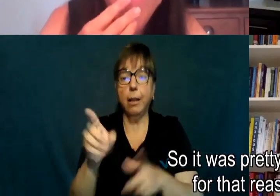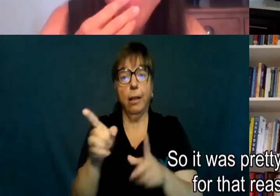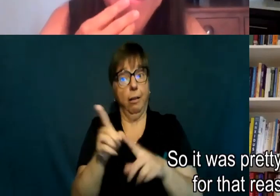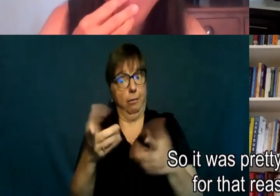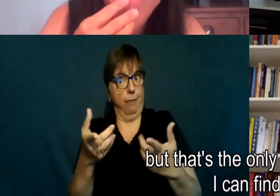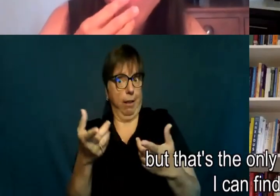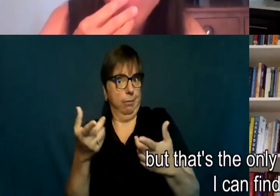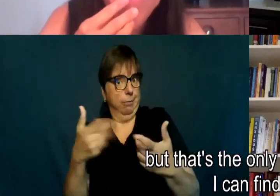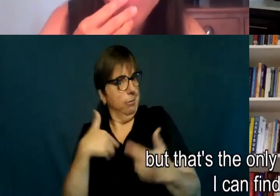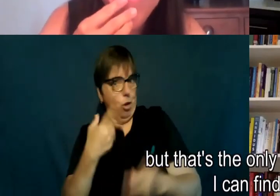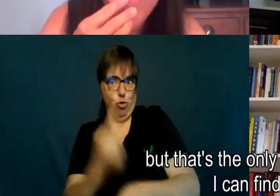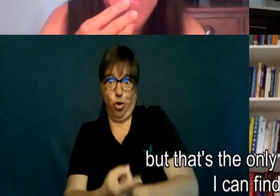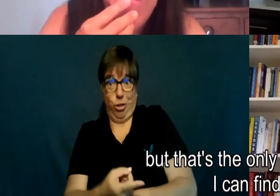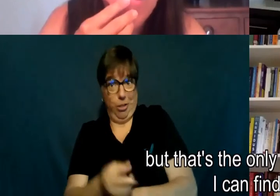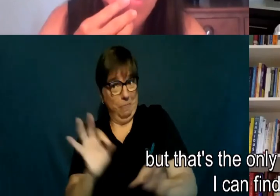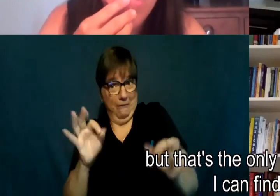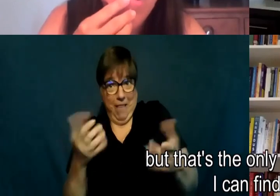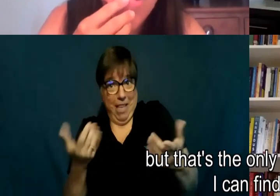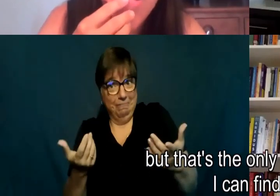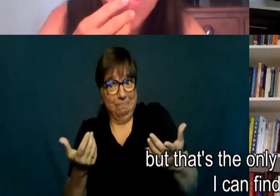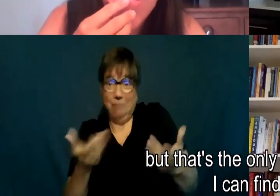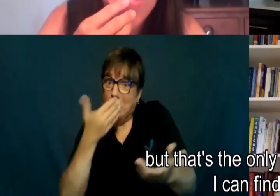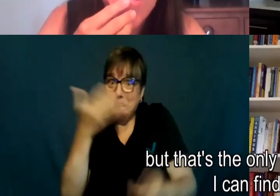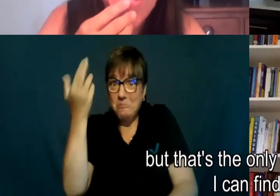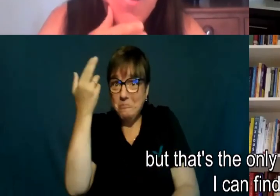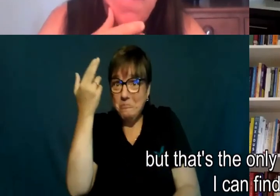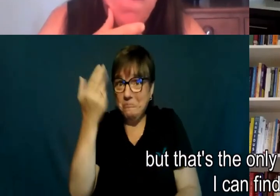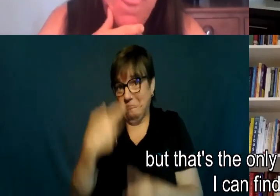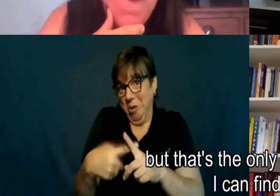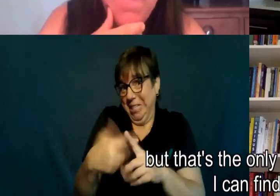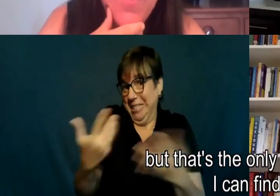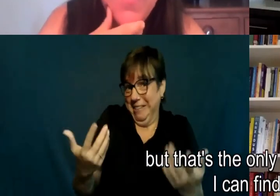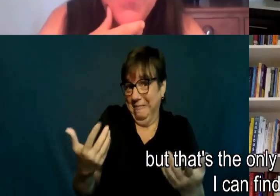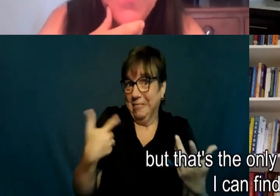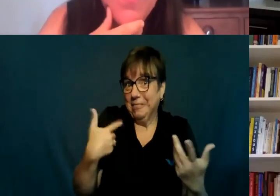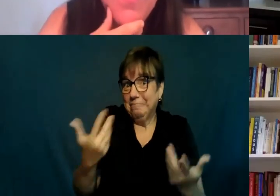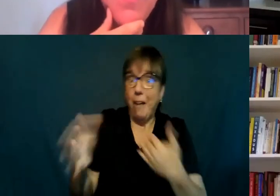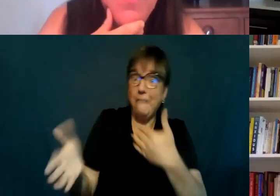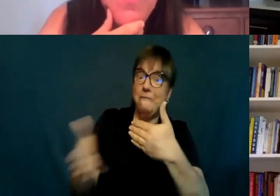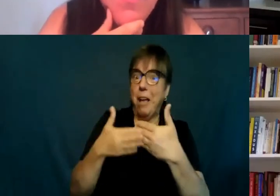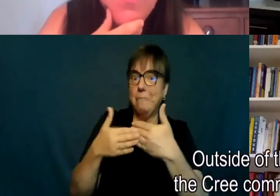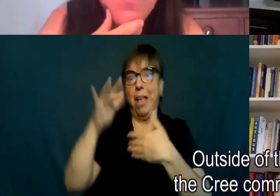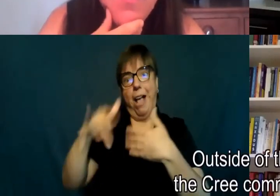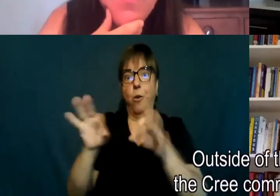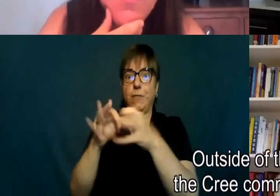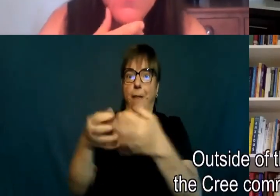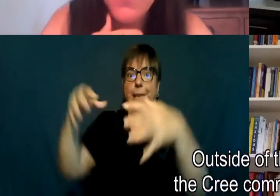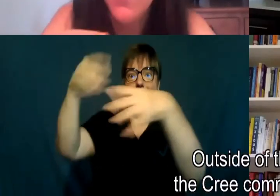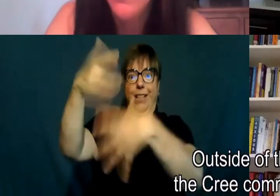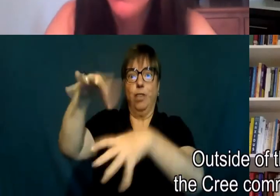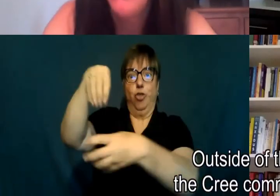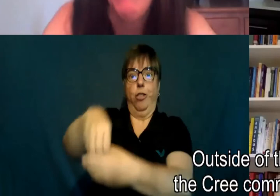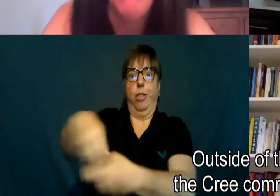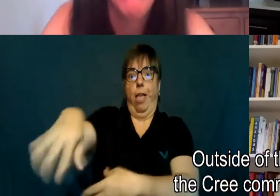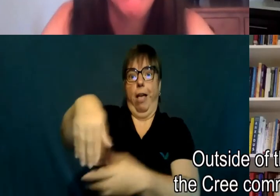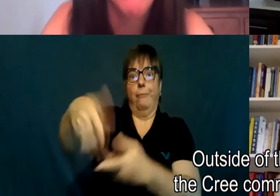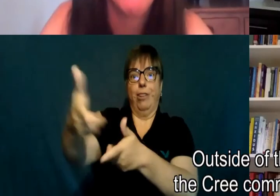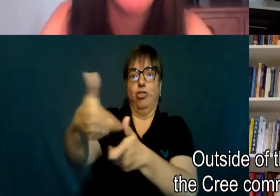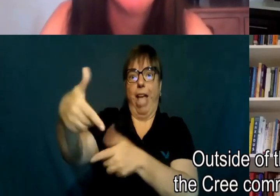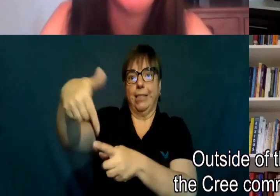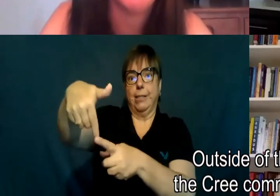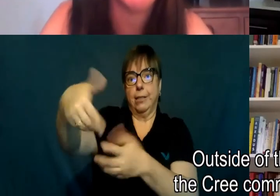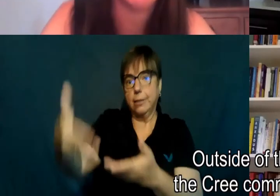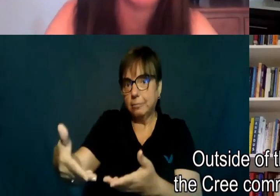année pour ça. C'est la seule bonne raison que je trouve à dire de ce côté-là. Mais autrement, même